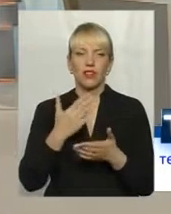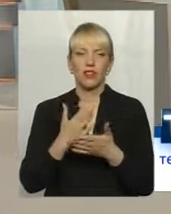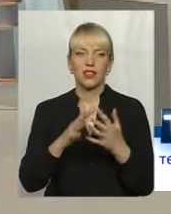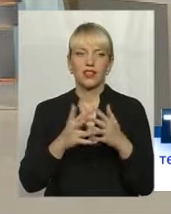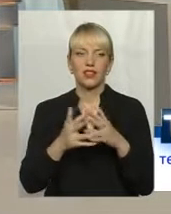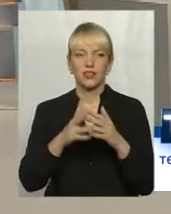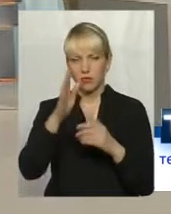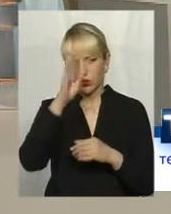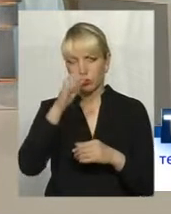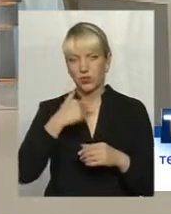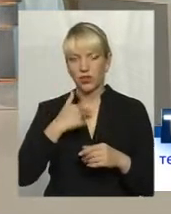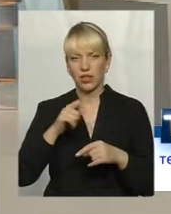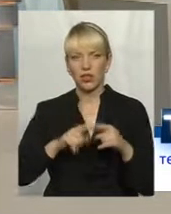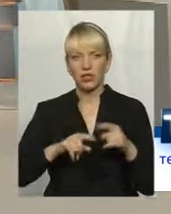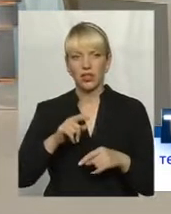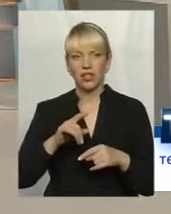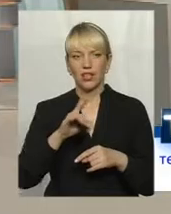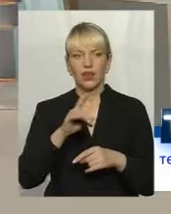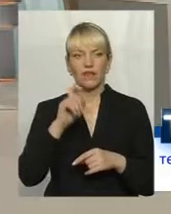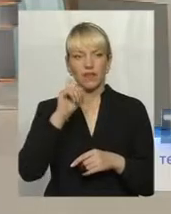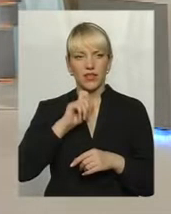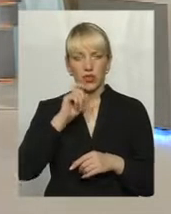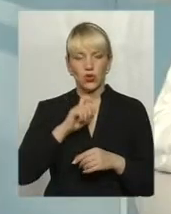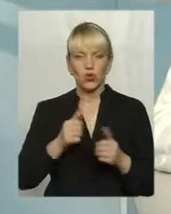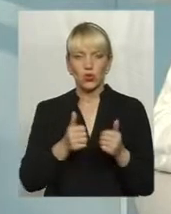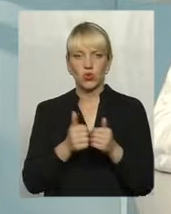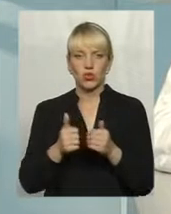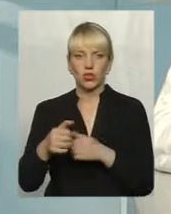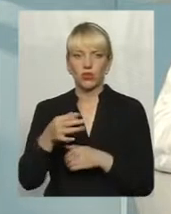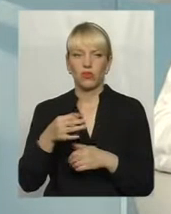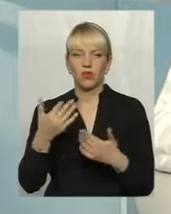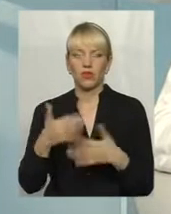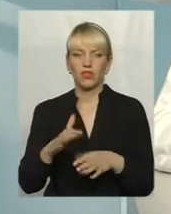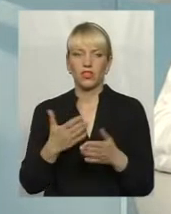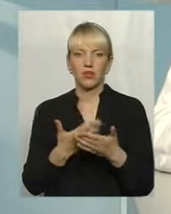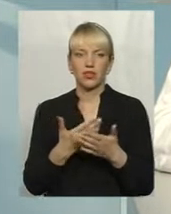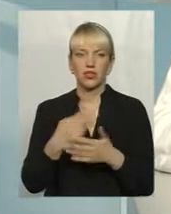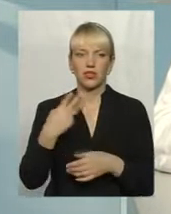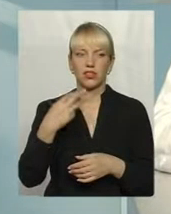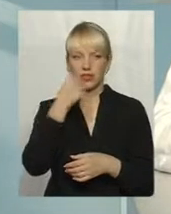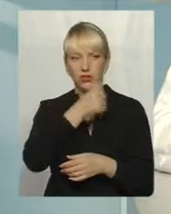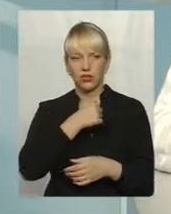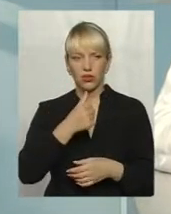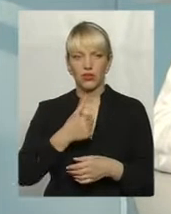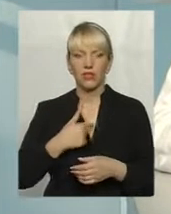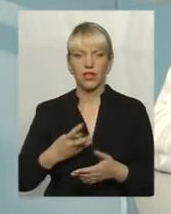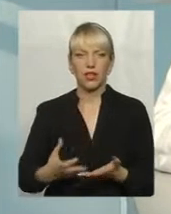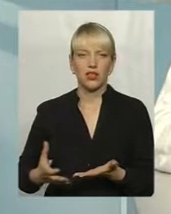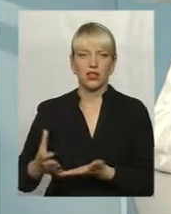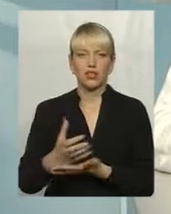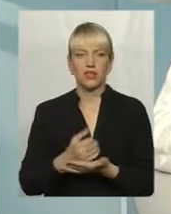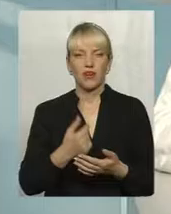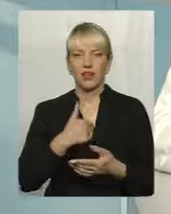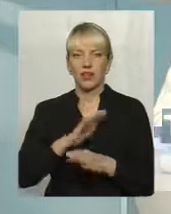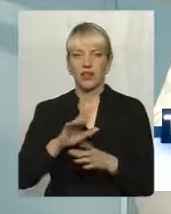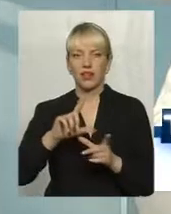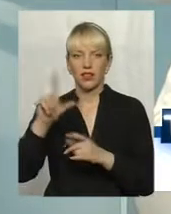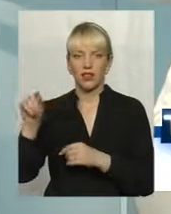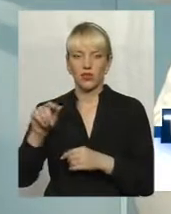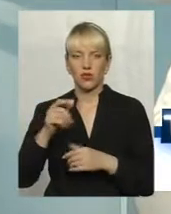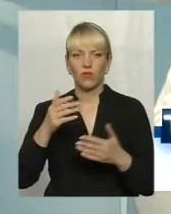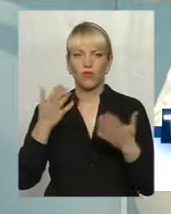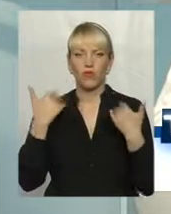хлопцем, я родом з Рівненської сусідньої області, і ось уже майже 30 років на жнива я не їду у відпустку в